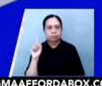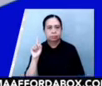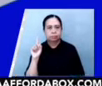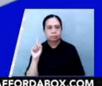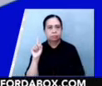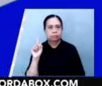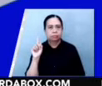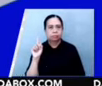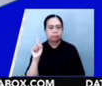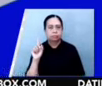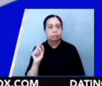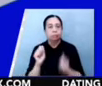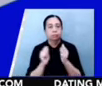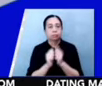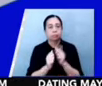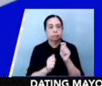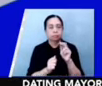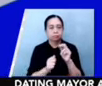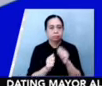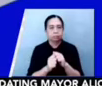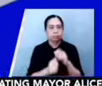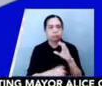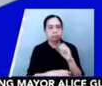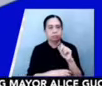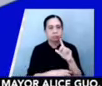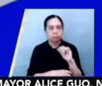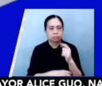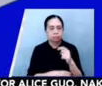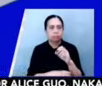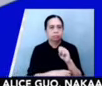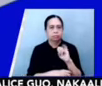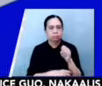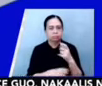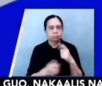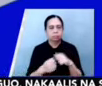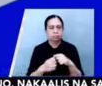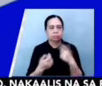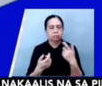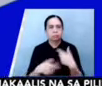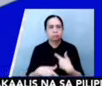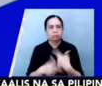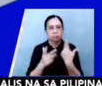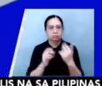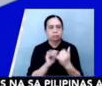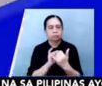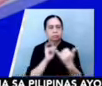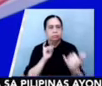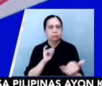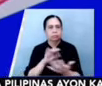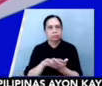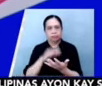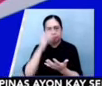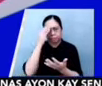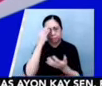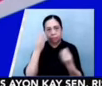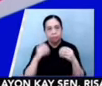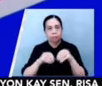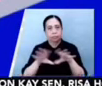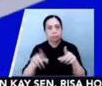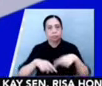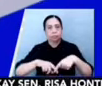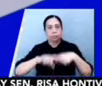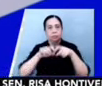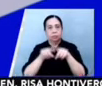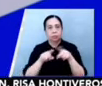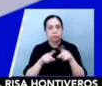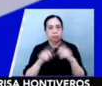sa tanawan city Calaca City at San Jose asynchronous o distance learning muna ang ipinatutupad suspendido rin ang face to face